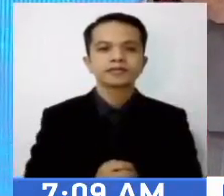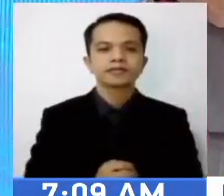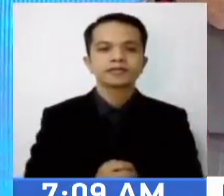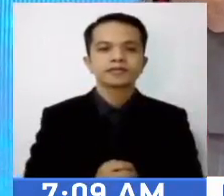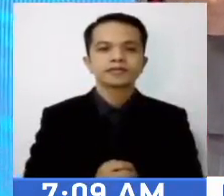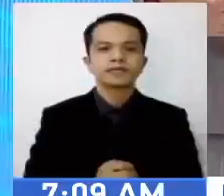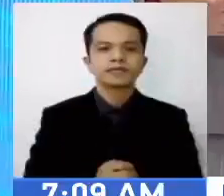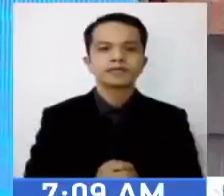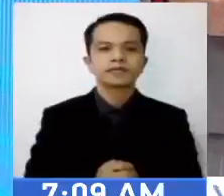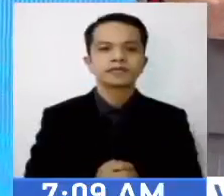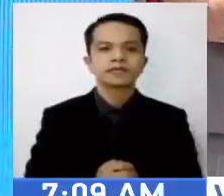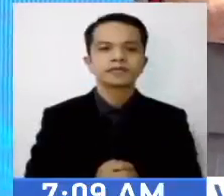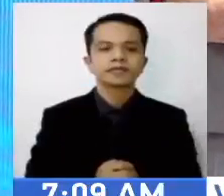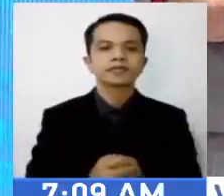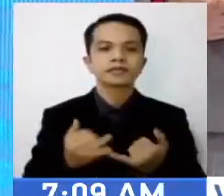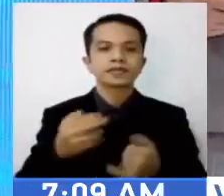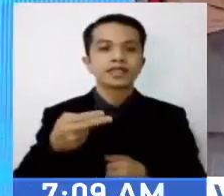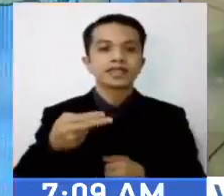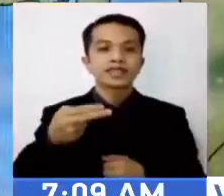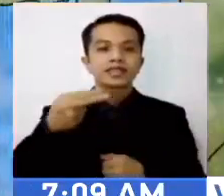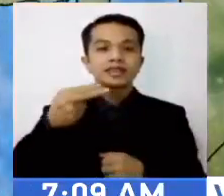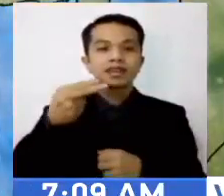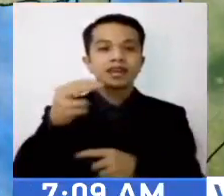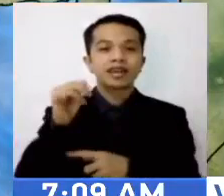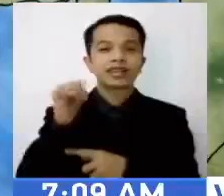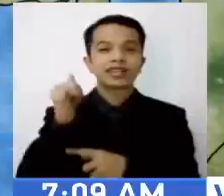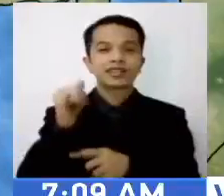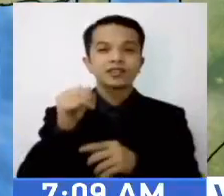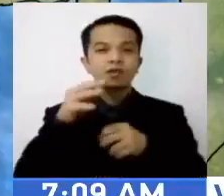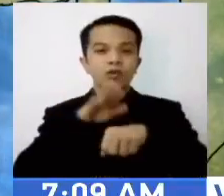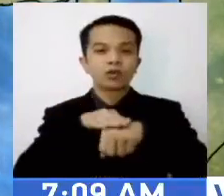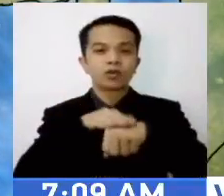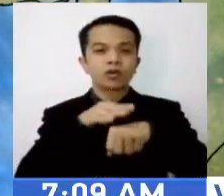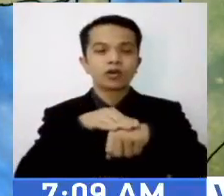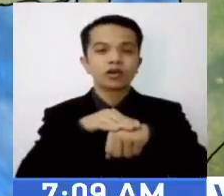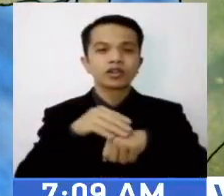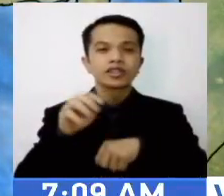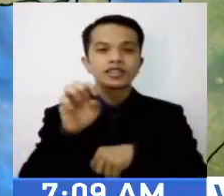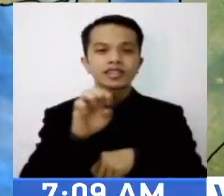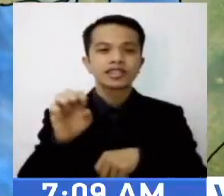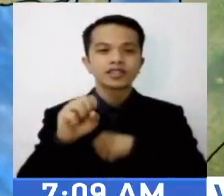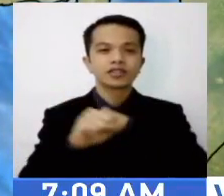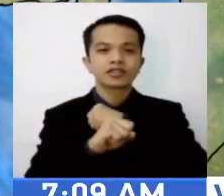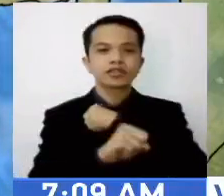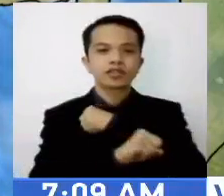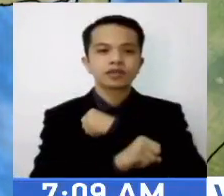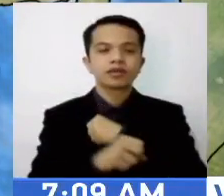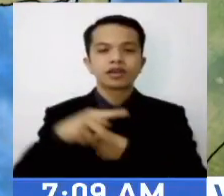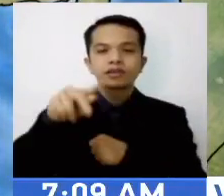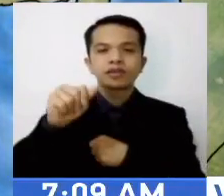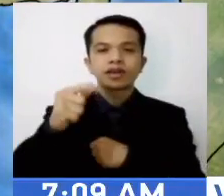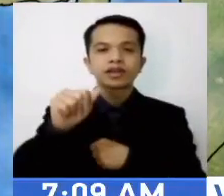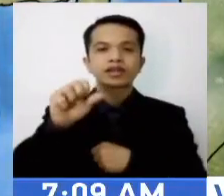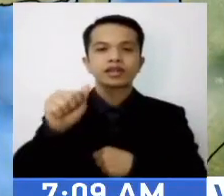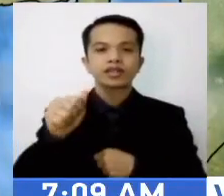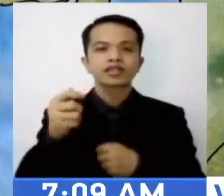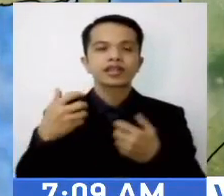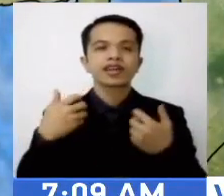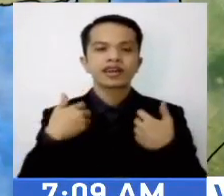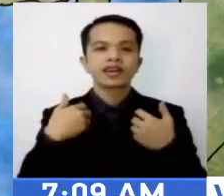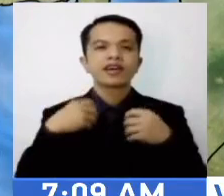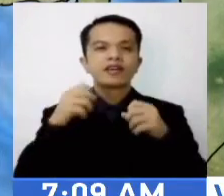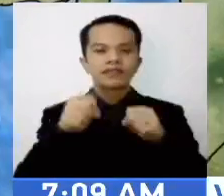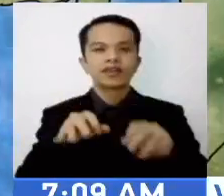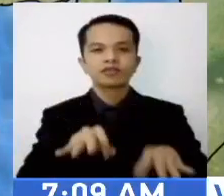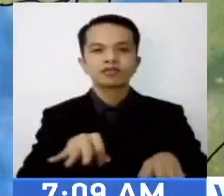Nakataas po ngayon ang yellow rainfall warning sa Eastern Samar. Ayon sa pag-asa, posible ang pagbaha at landslide sa nasabing probinsya sa gitna ng